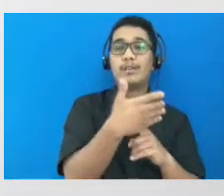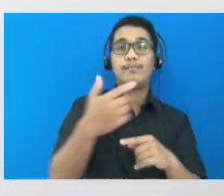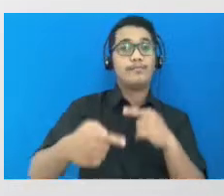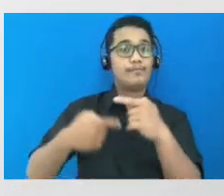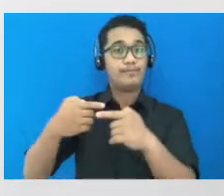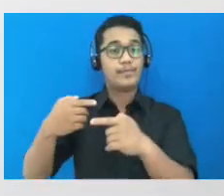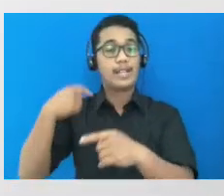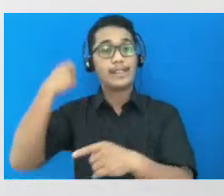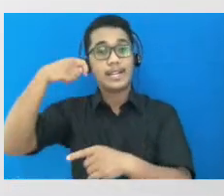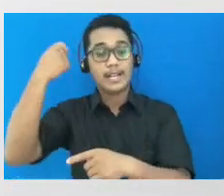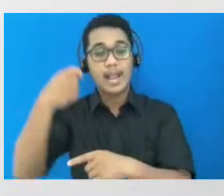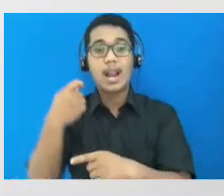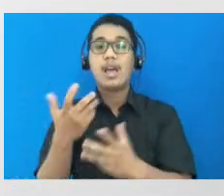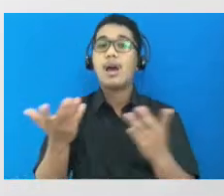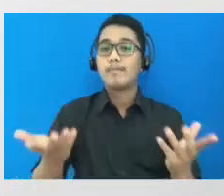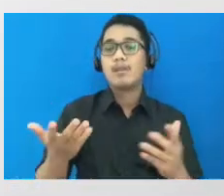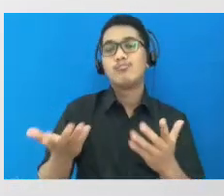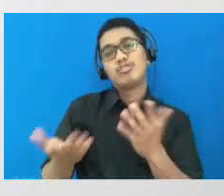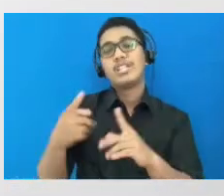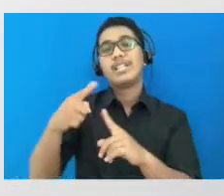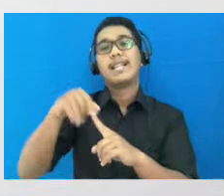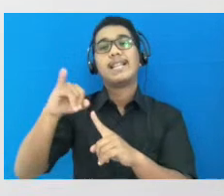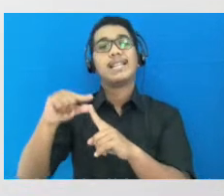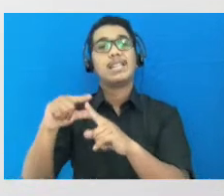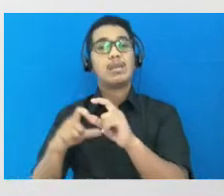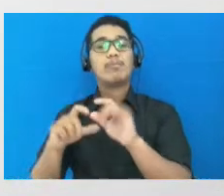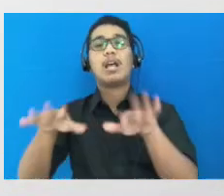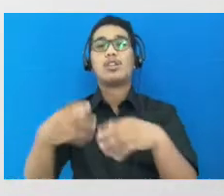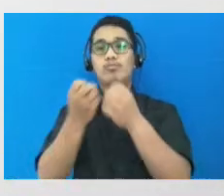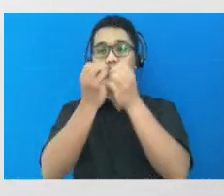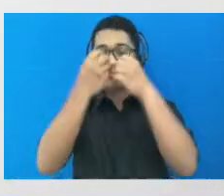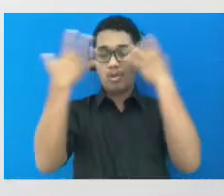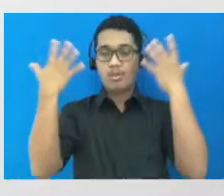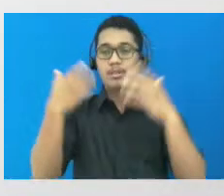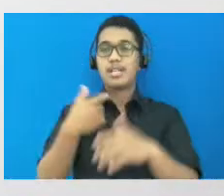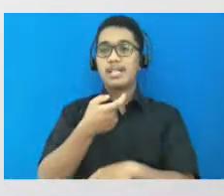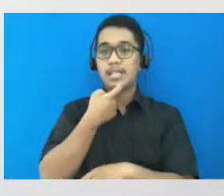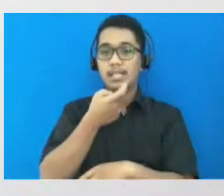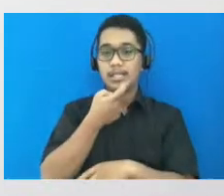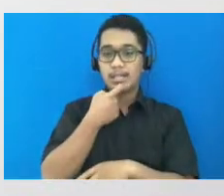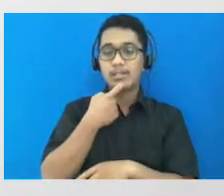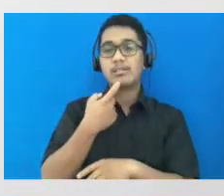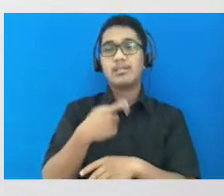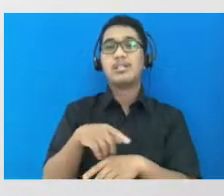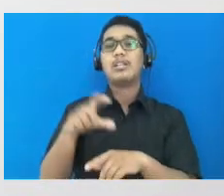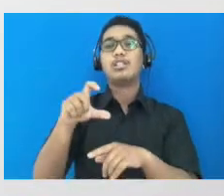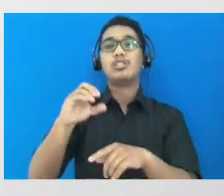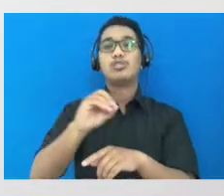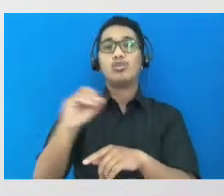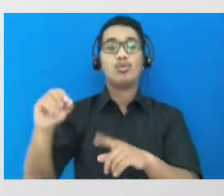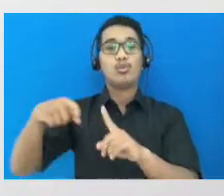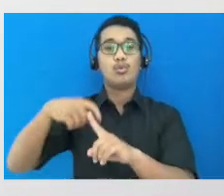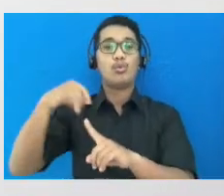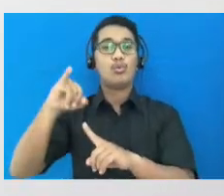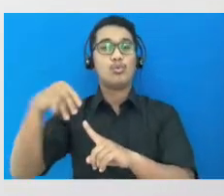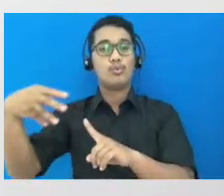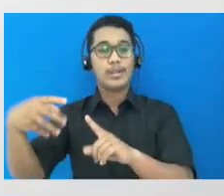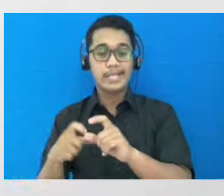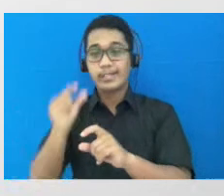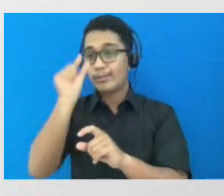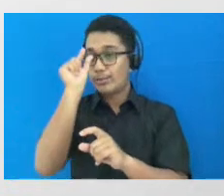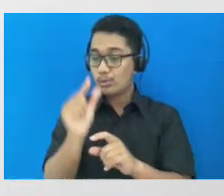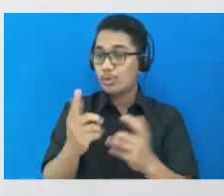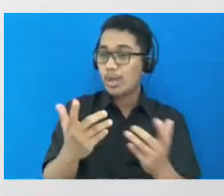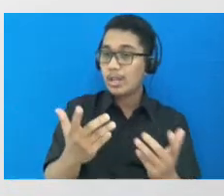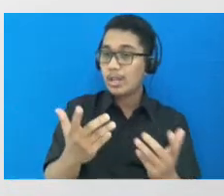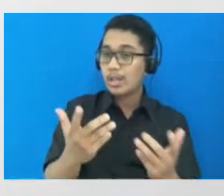aware, boleh kasih tips dan penjelasan awam untuk soal keamanan cookies, cache di ranah internet bagi pengguna yang belum fasih